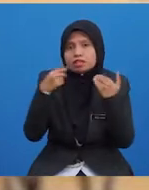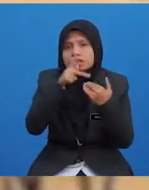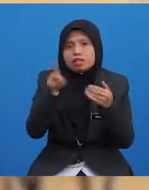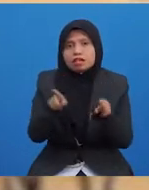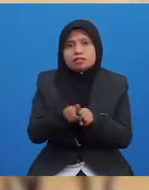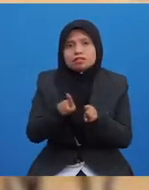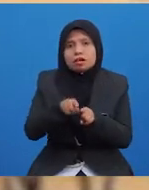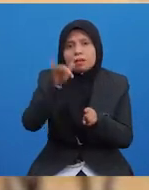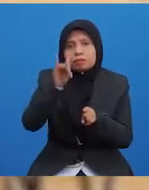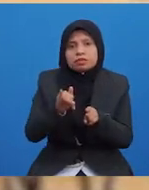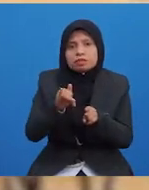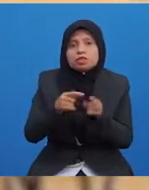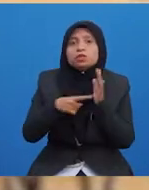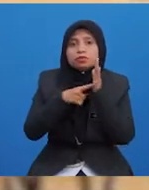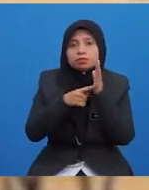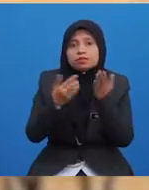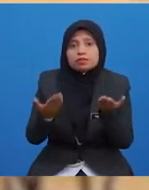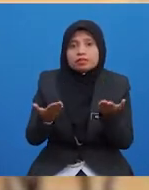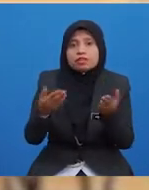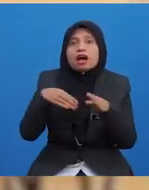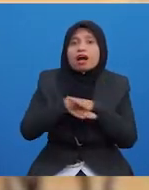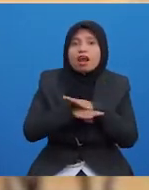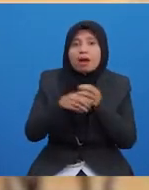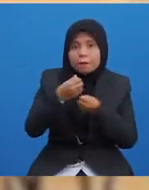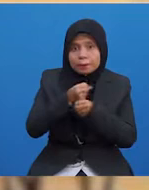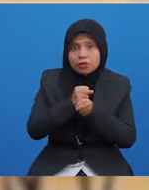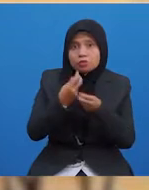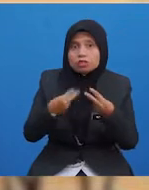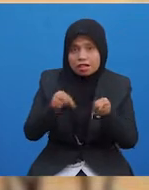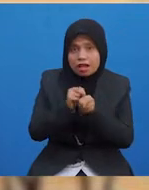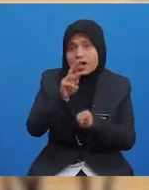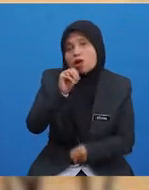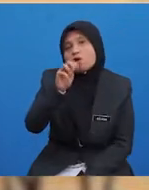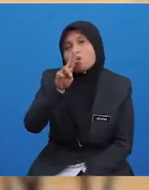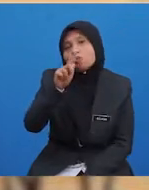seperti analisis data yang ditunjukkan dalam bentuk nilai mutlak?